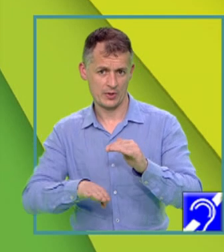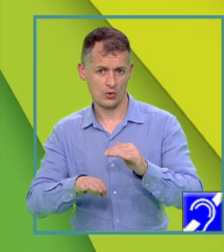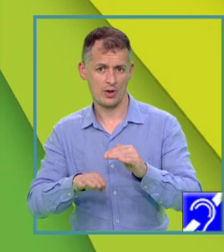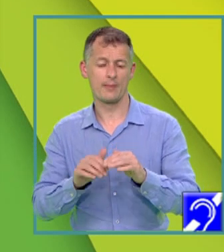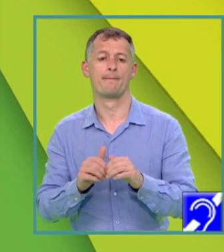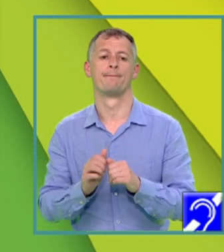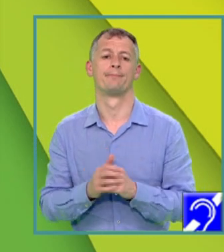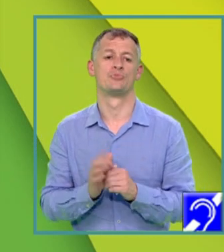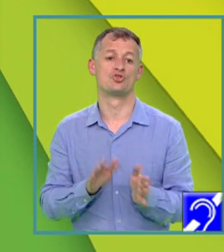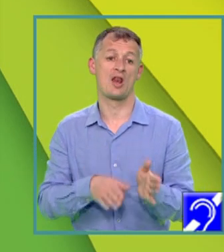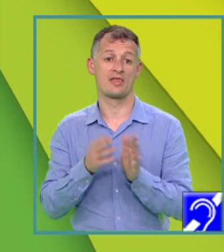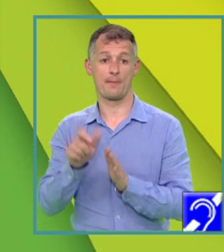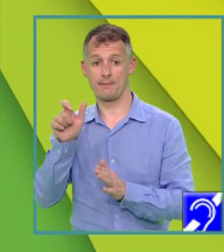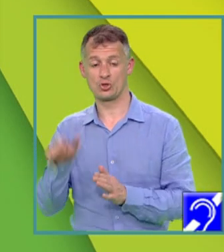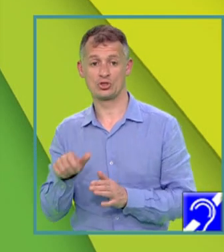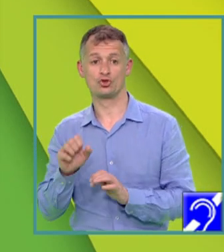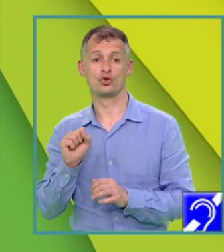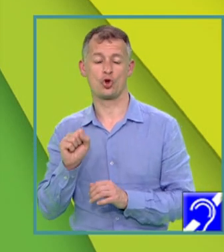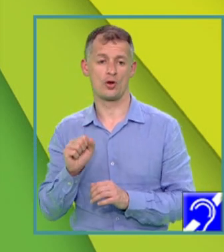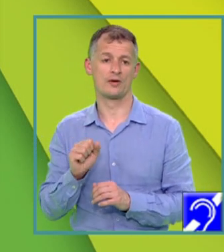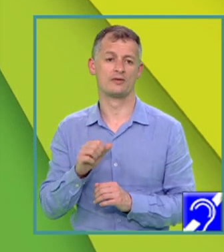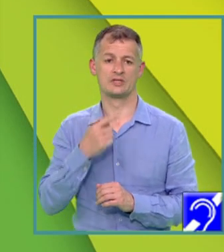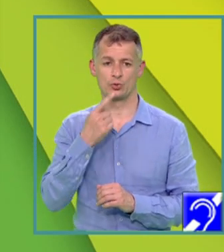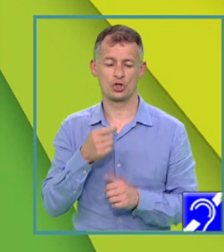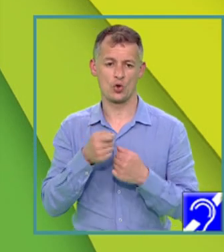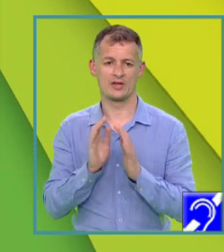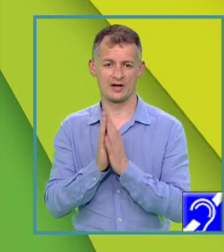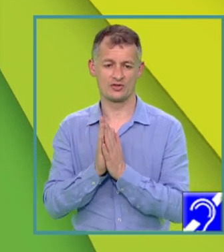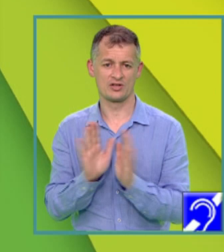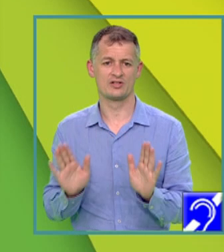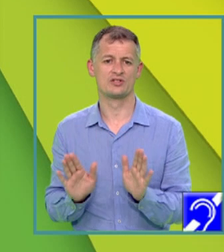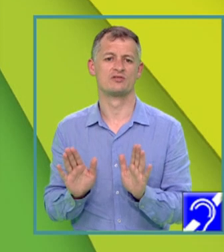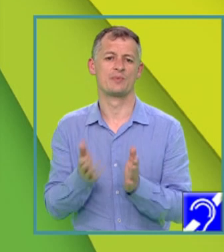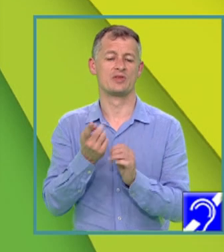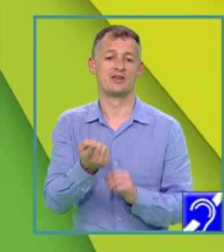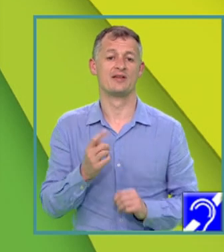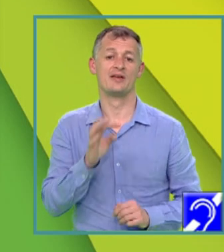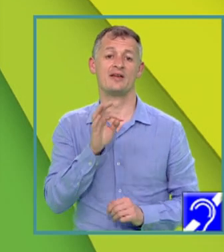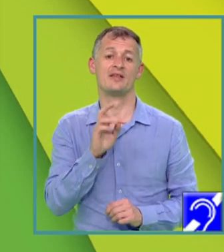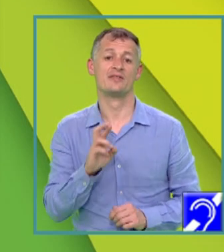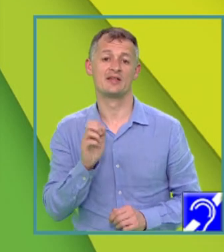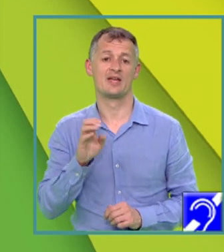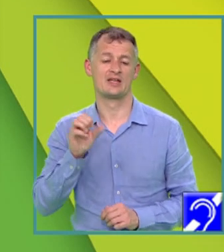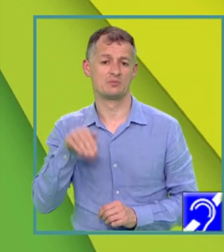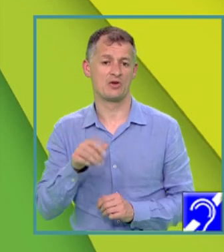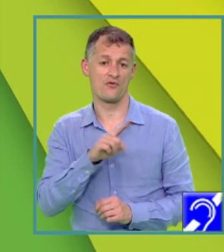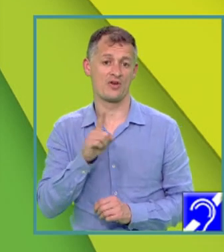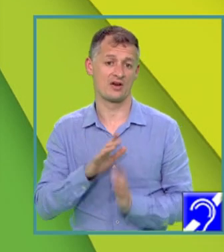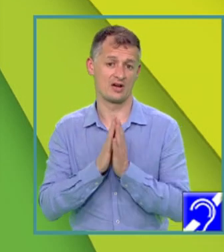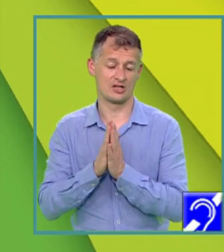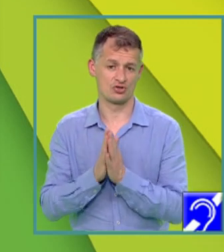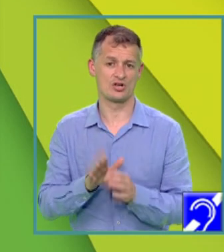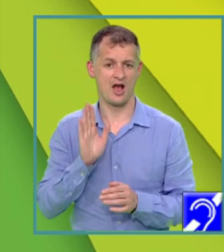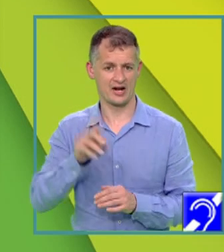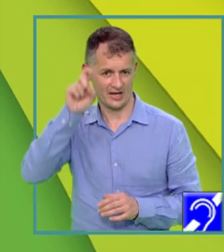celălalt sociolog scoate în evidență faptul că toate religiile derivă din triteism și că fiecare religie